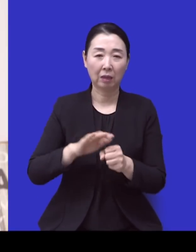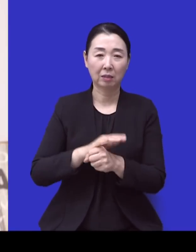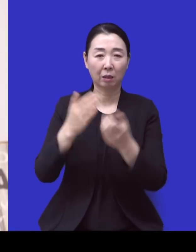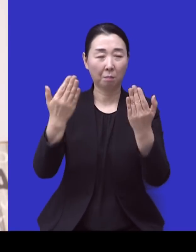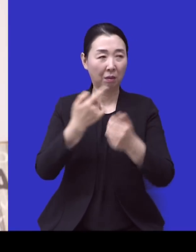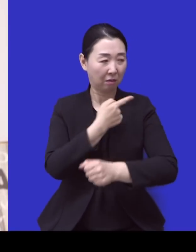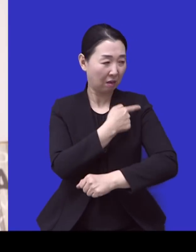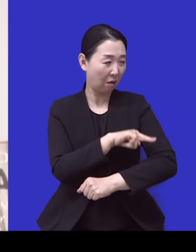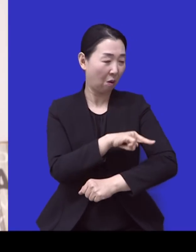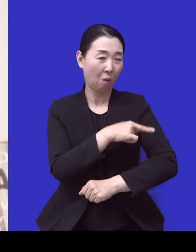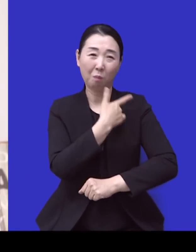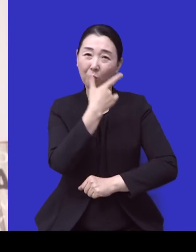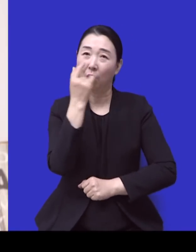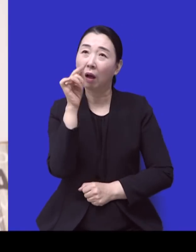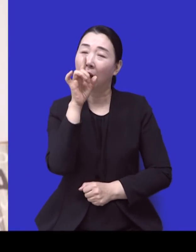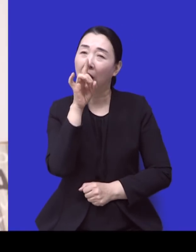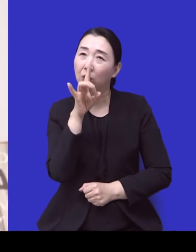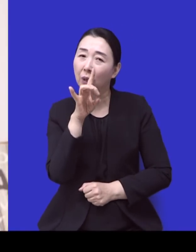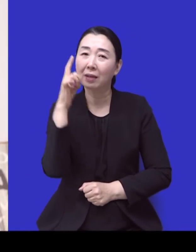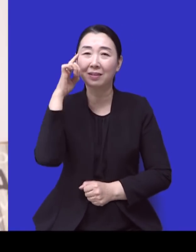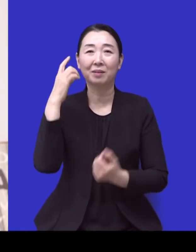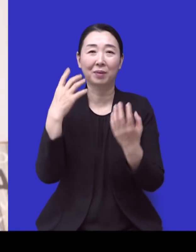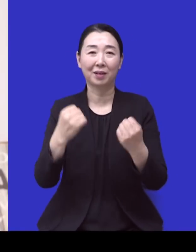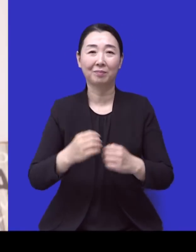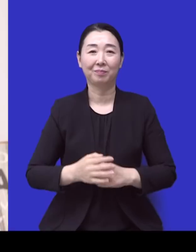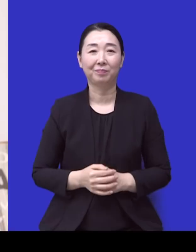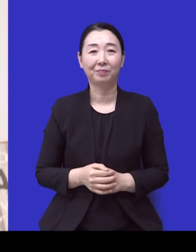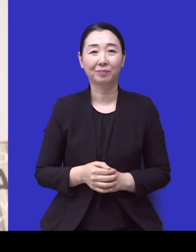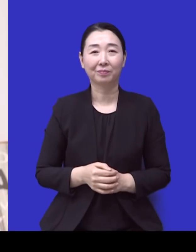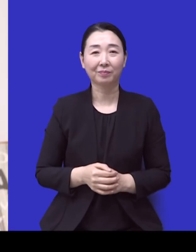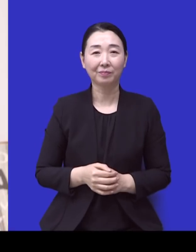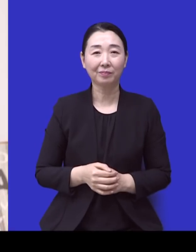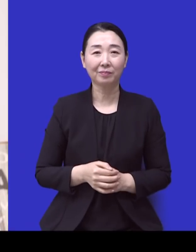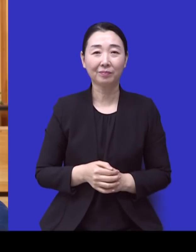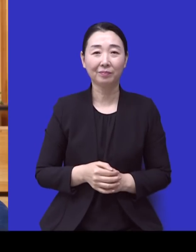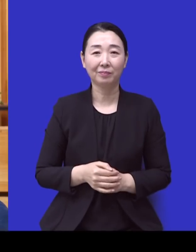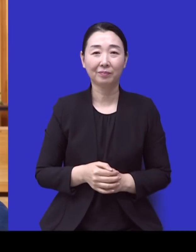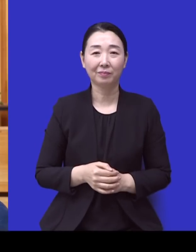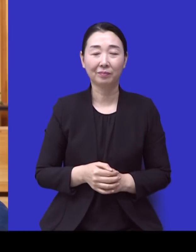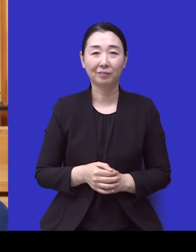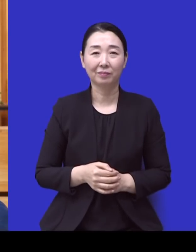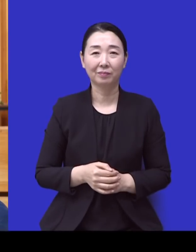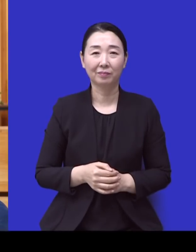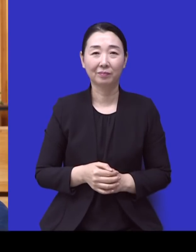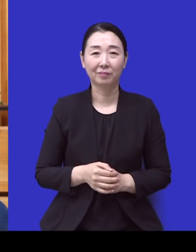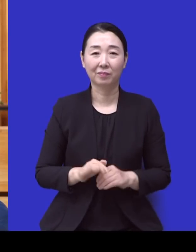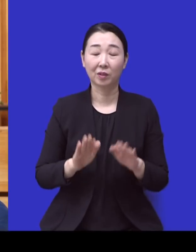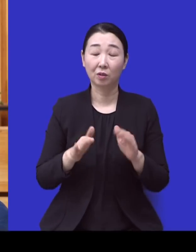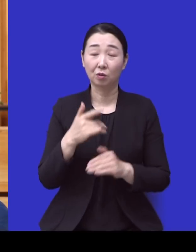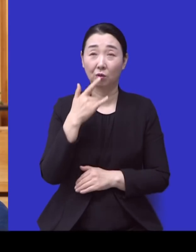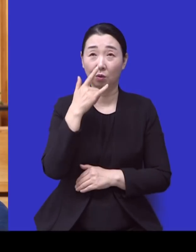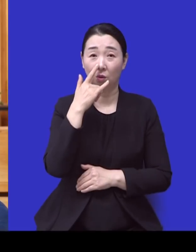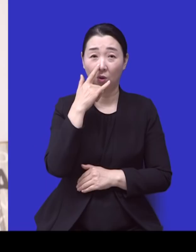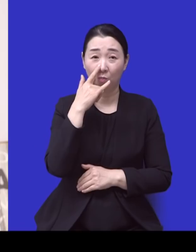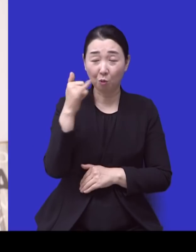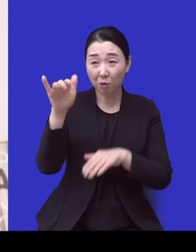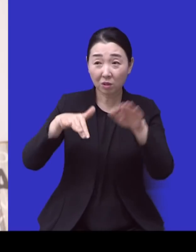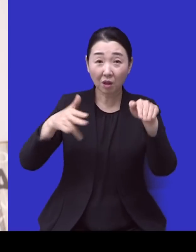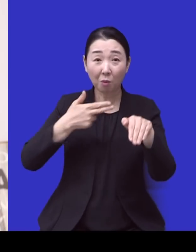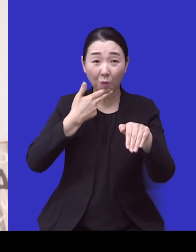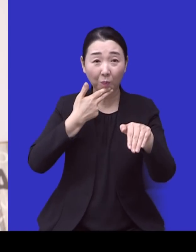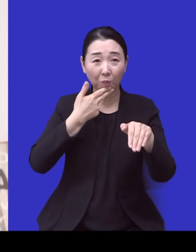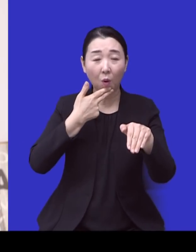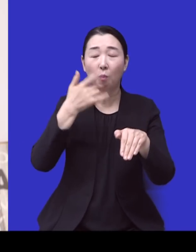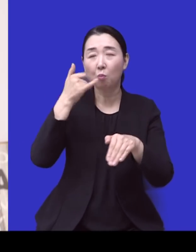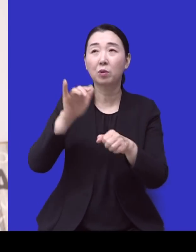사랑받을 자격이 없나? 이런 생각을 좀 많이 했었던 것 같아요. 그럼 부모님이 어떻게 뭐 좀 차별한다든가 그런 건 없으셨겠죠? 네,